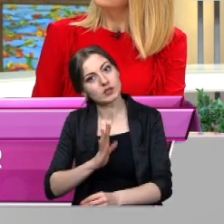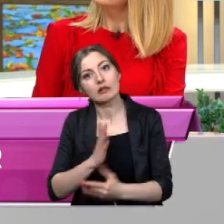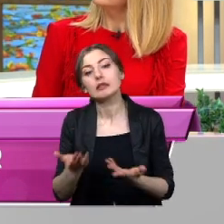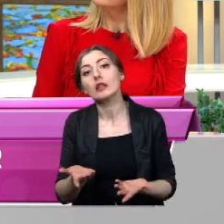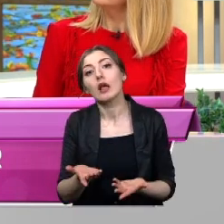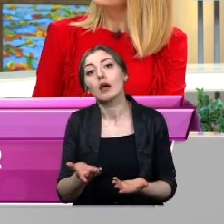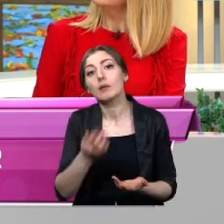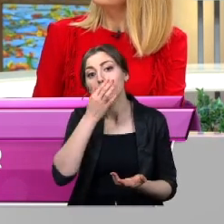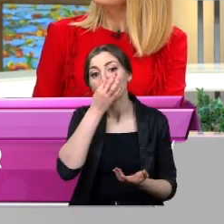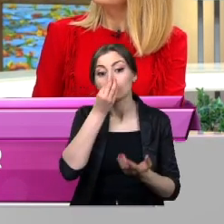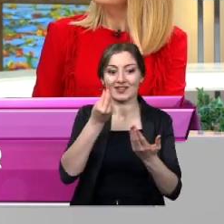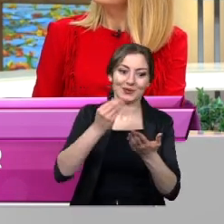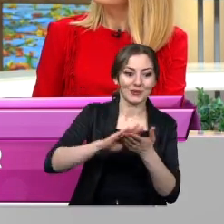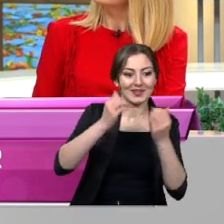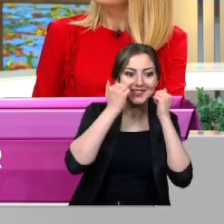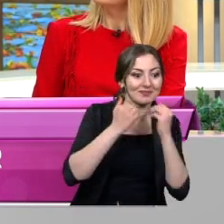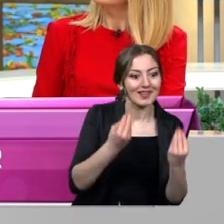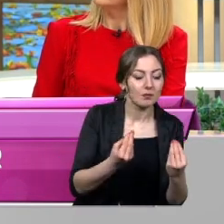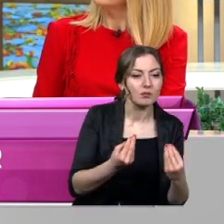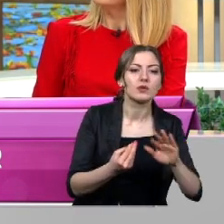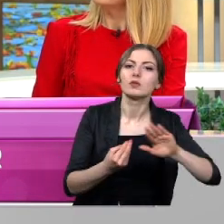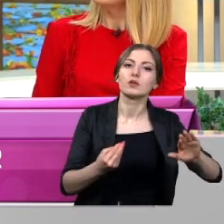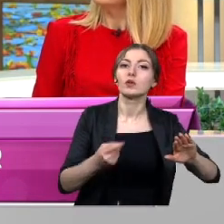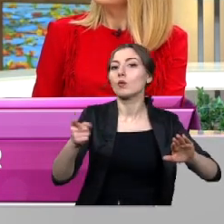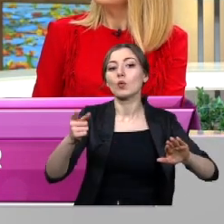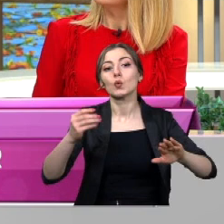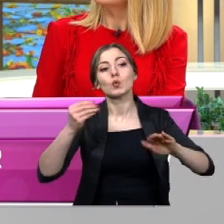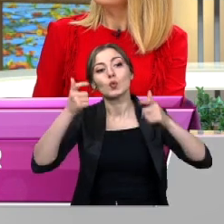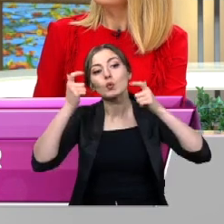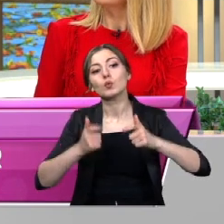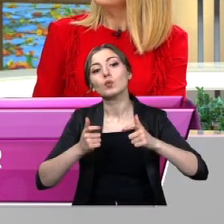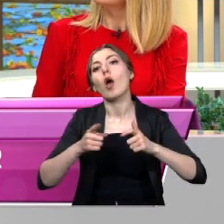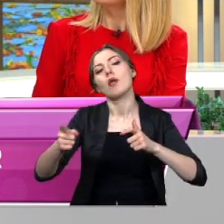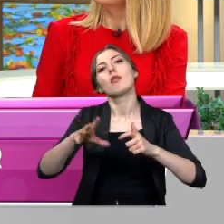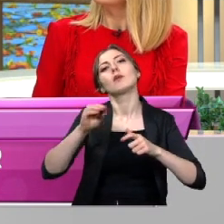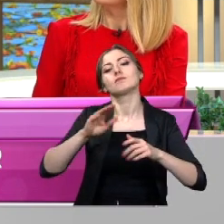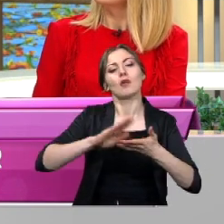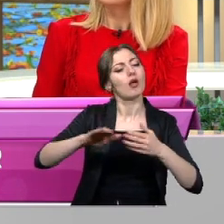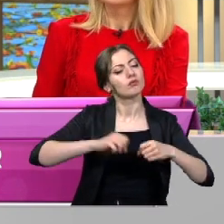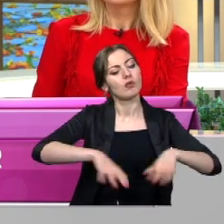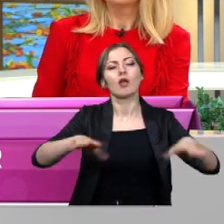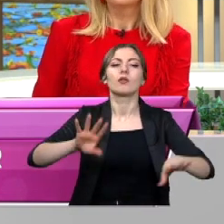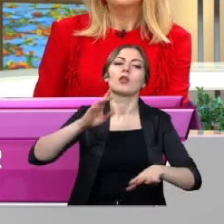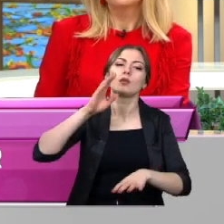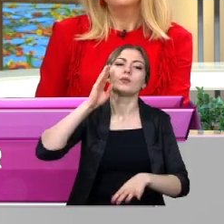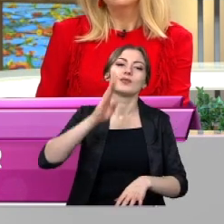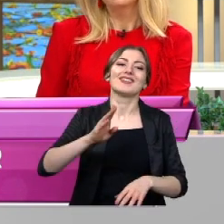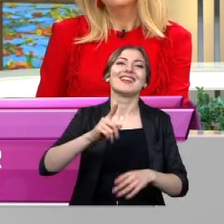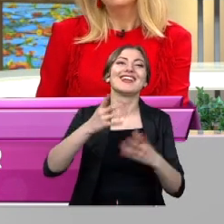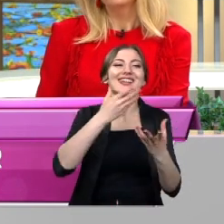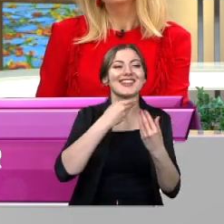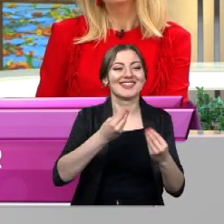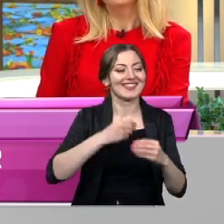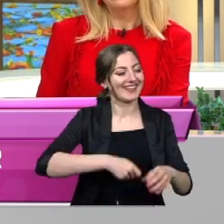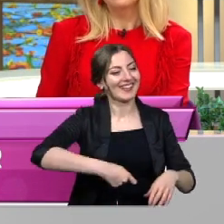istiyoruz değerli toplum olalım yoksa çocuğumun Sorumluluk sahibi muhabbet ikide bir o zaman dağıtmaya göz alacağız ben böyle çok güzel